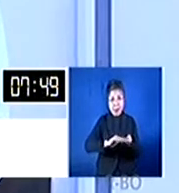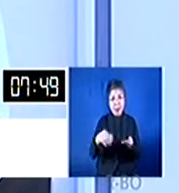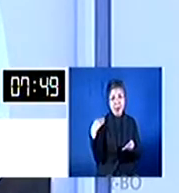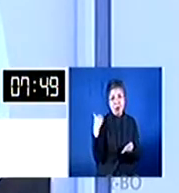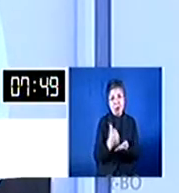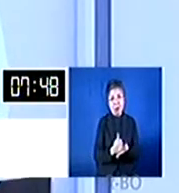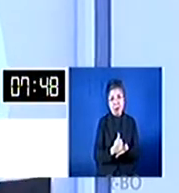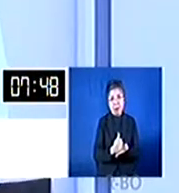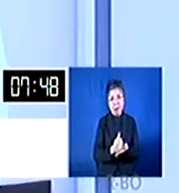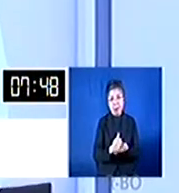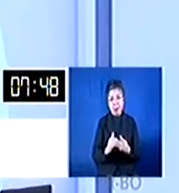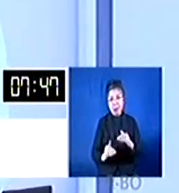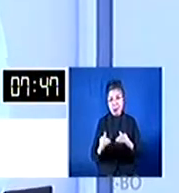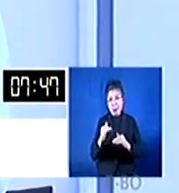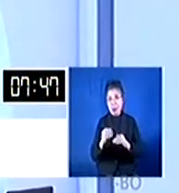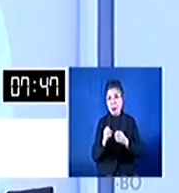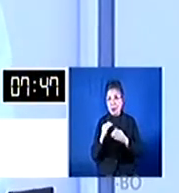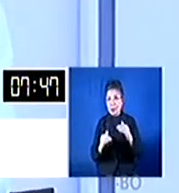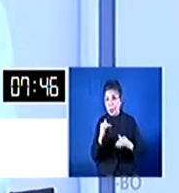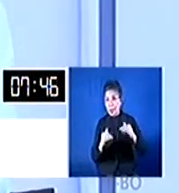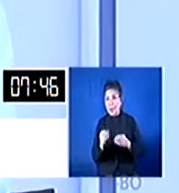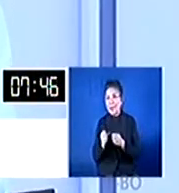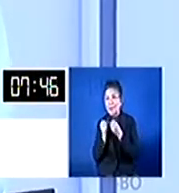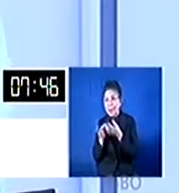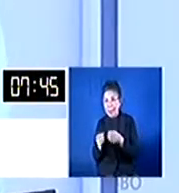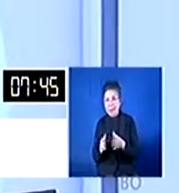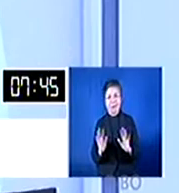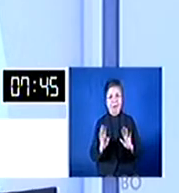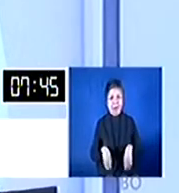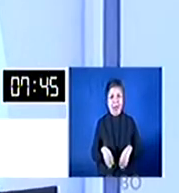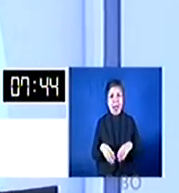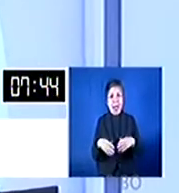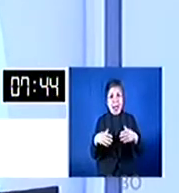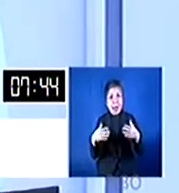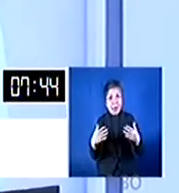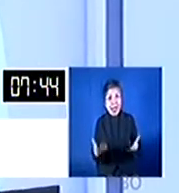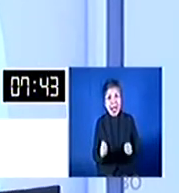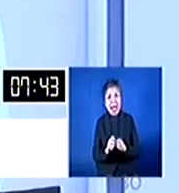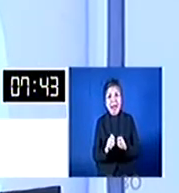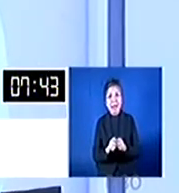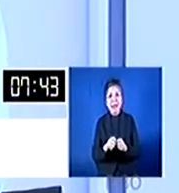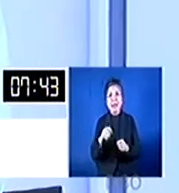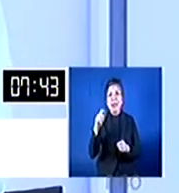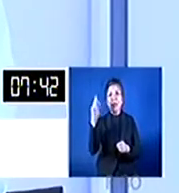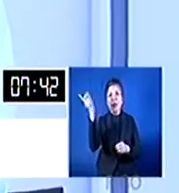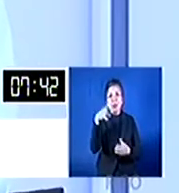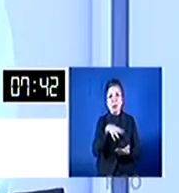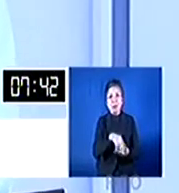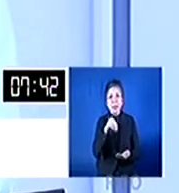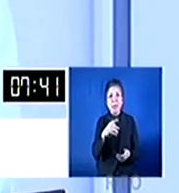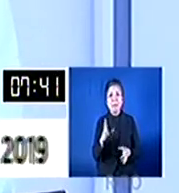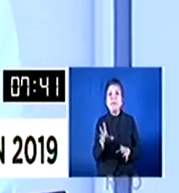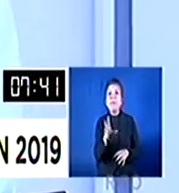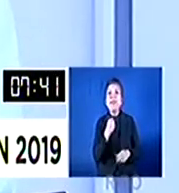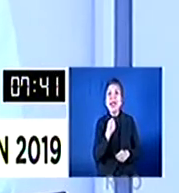kewenangan pada jenjang pendidikan. Apakah instrumen dalam pemerintah pusat yang bisa